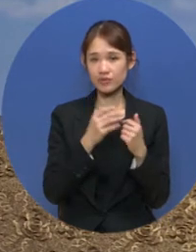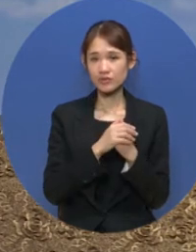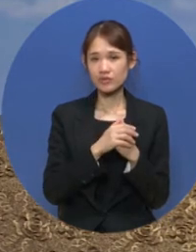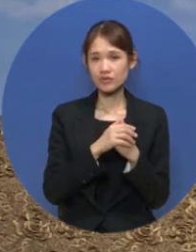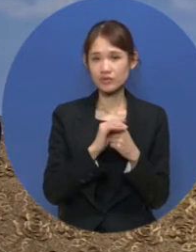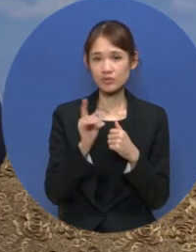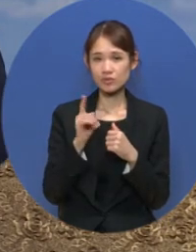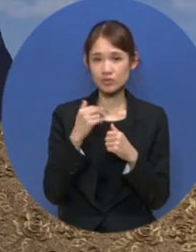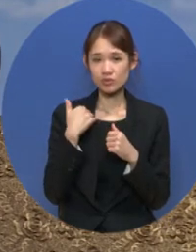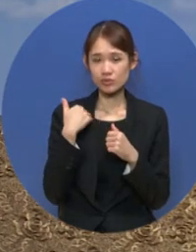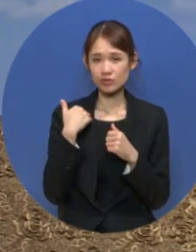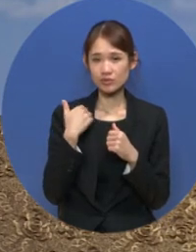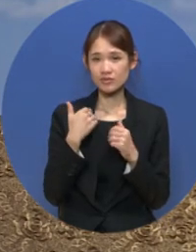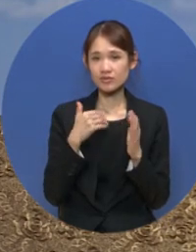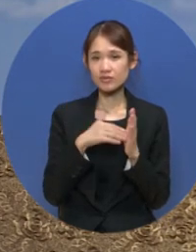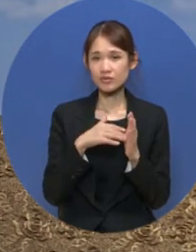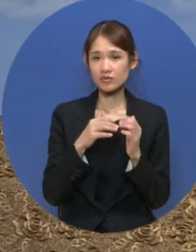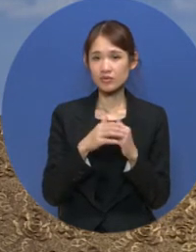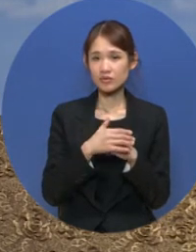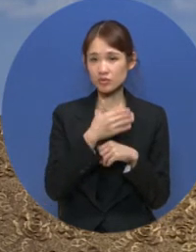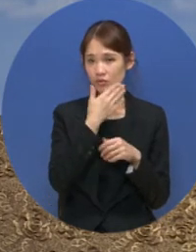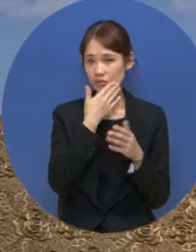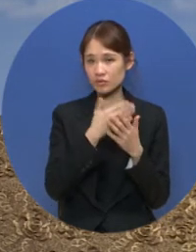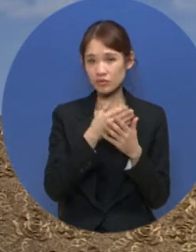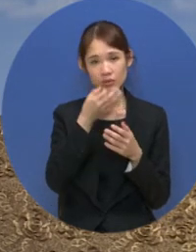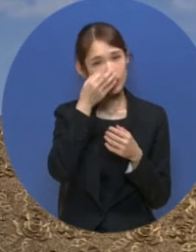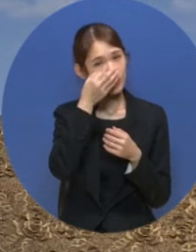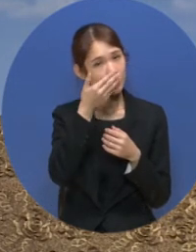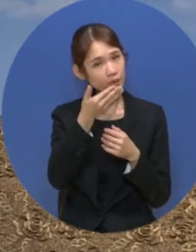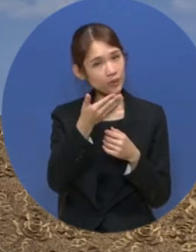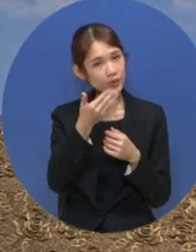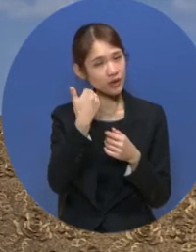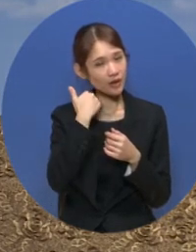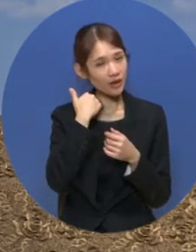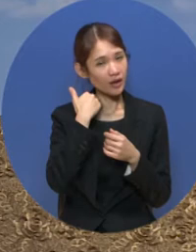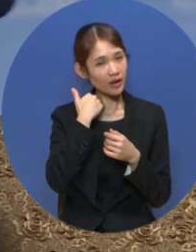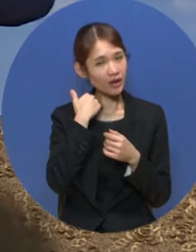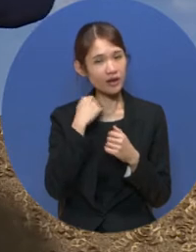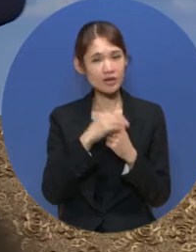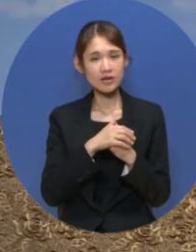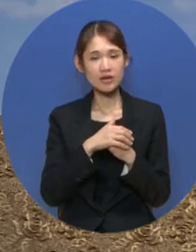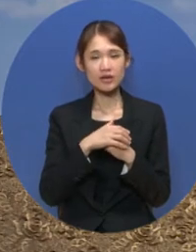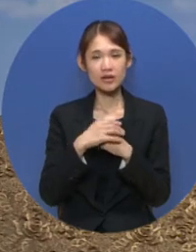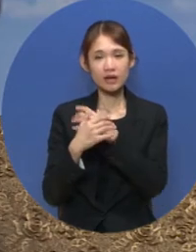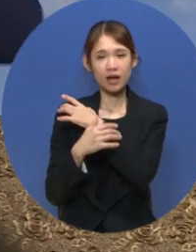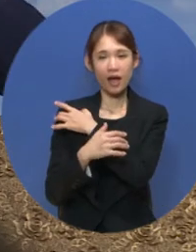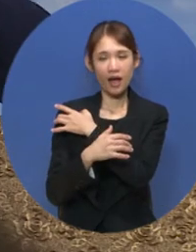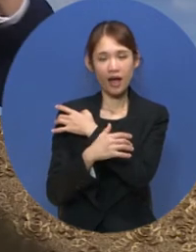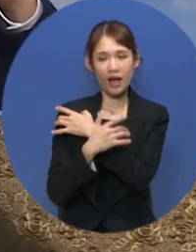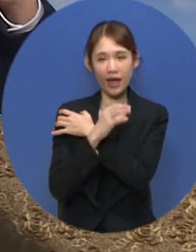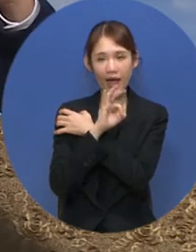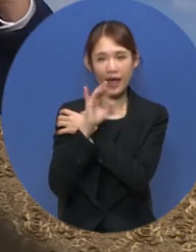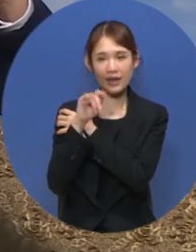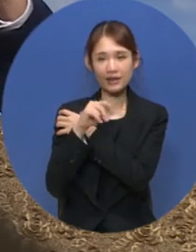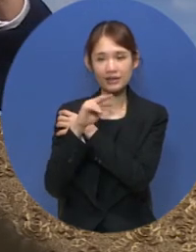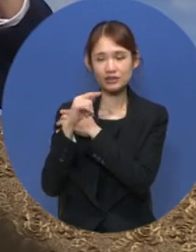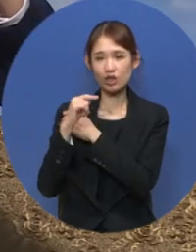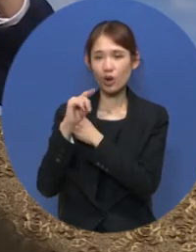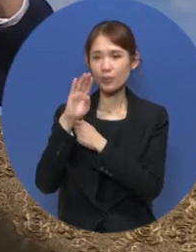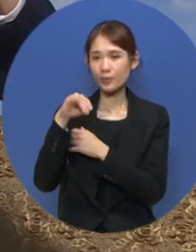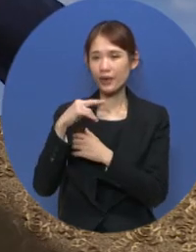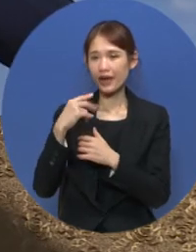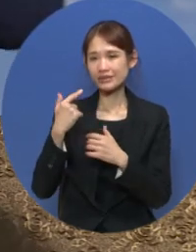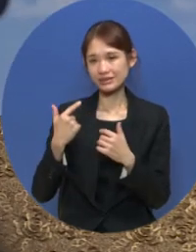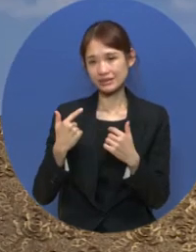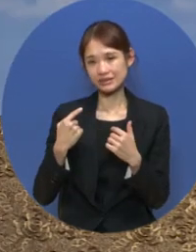텐데요. 예, 제일 중요한 전혀 건 몰랐어요, 네 여기 보시면 이렇게 잘 보이지는 않으실 텐데 네. 어깨 부분에 네. 이제 액션